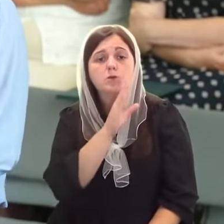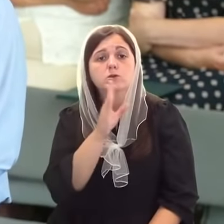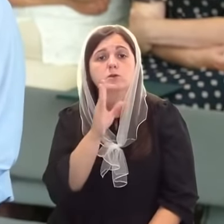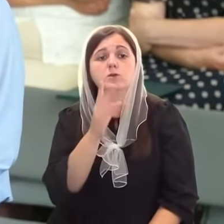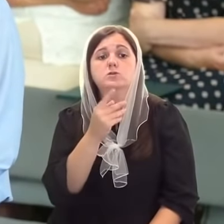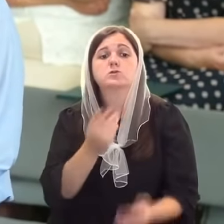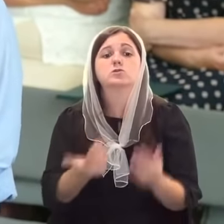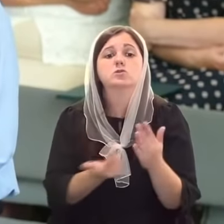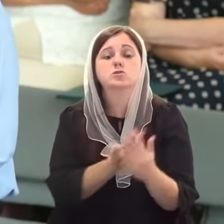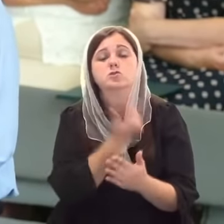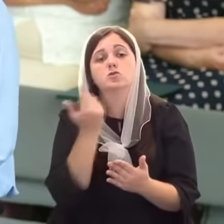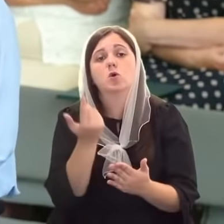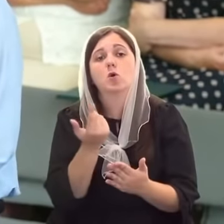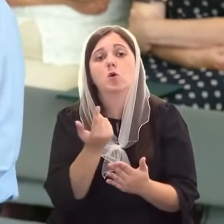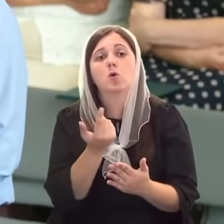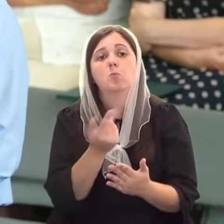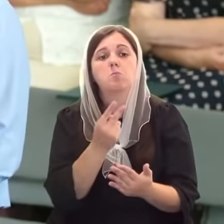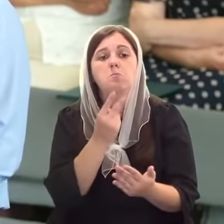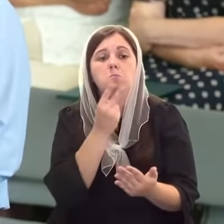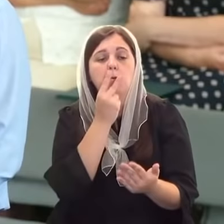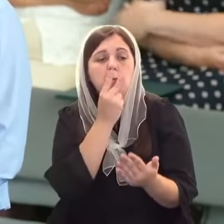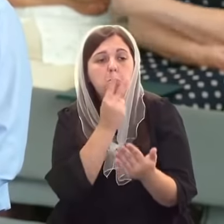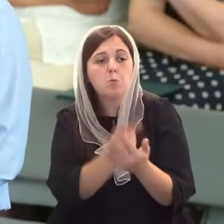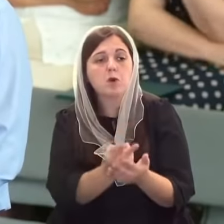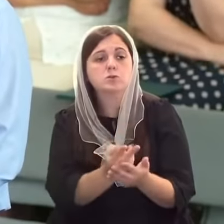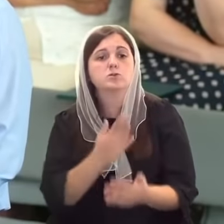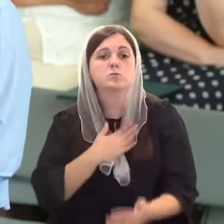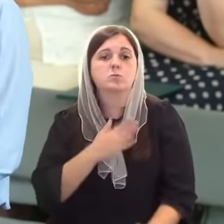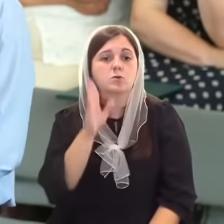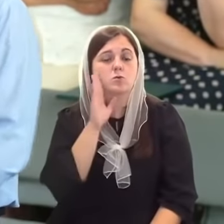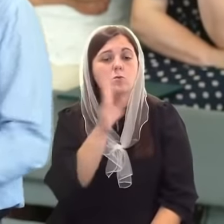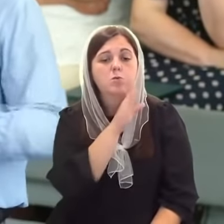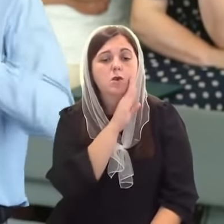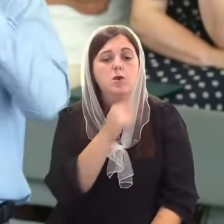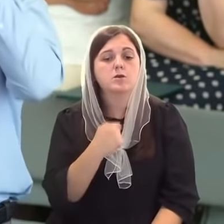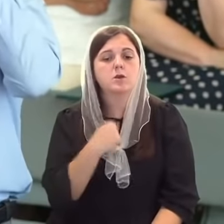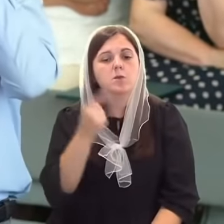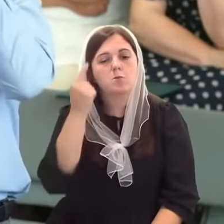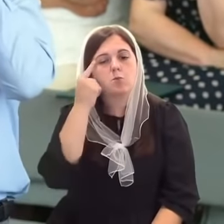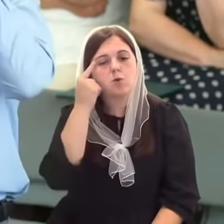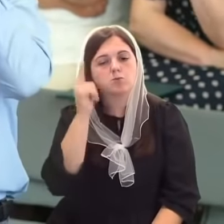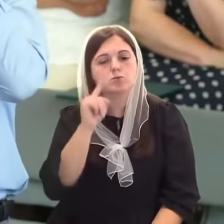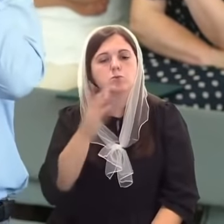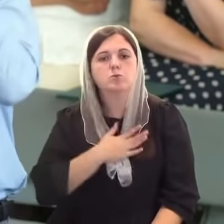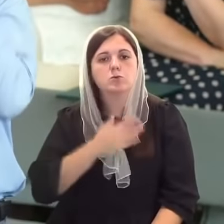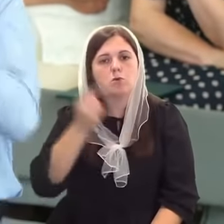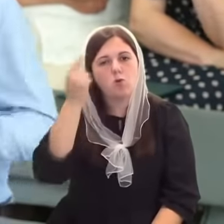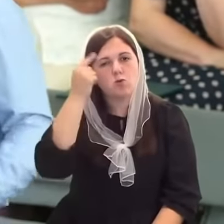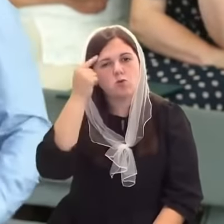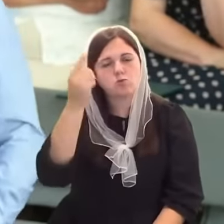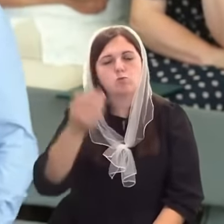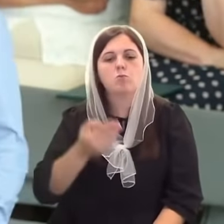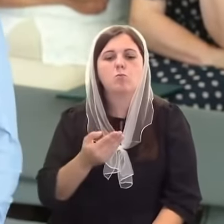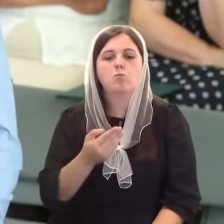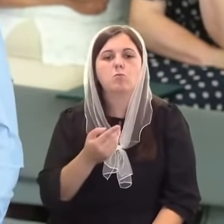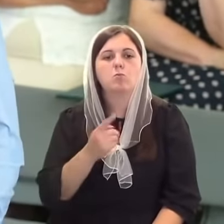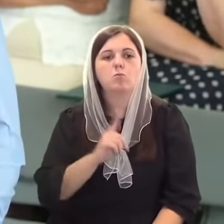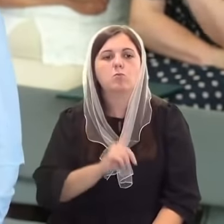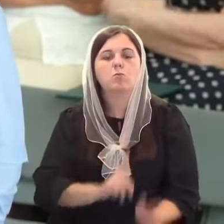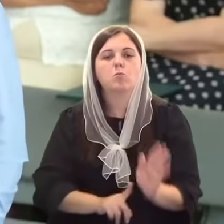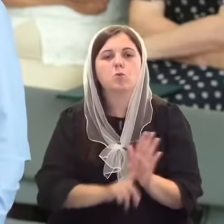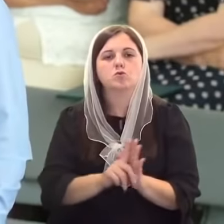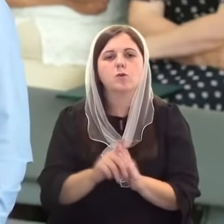искать. Попробовать снова увидеть свою маму». Но я помню, что мой разум начал